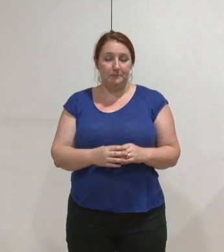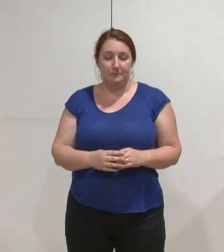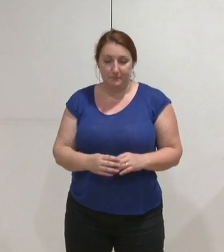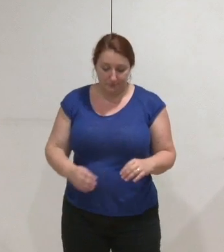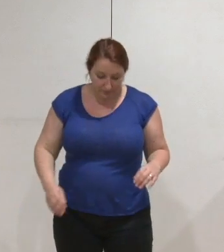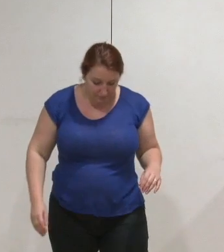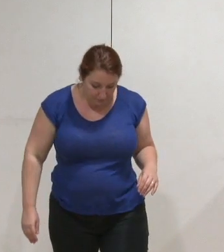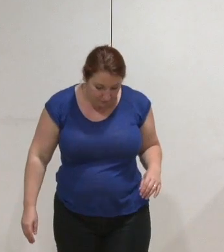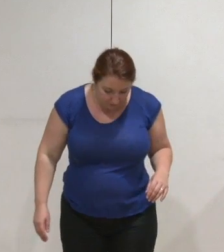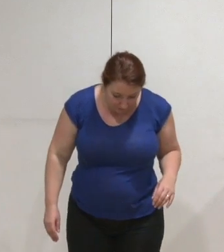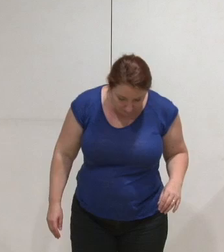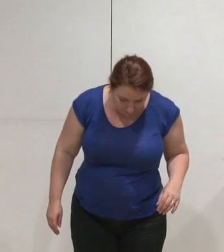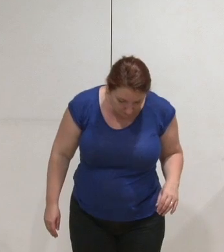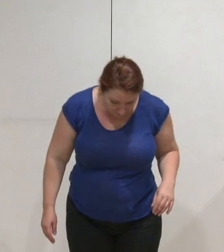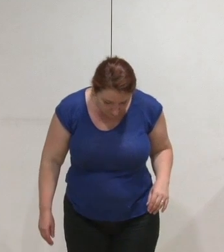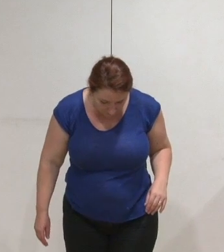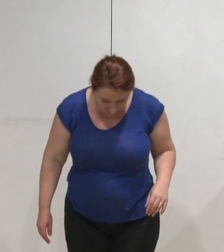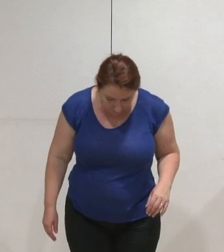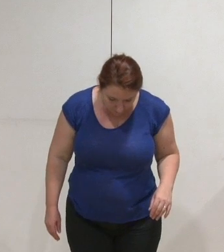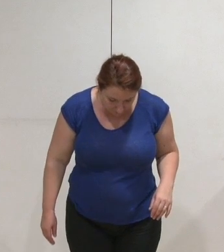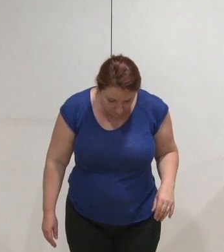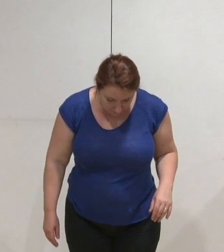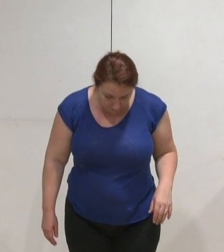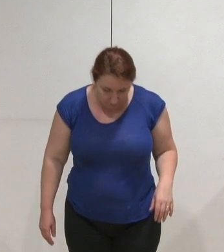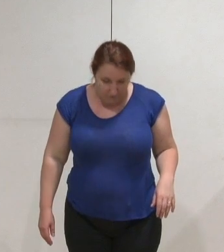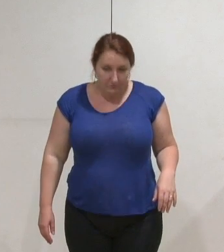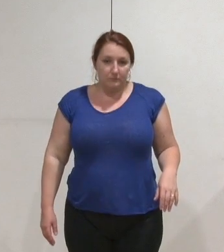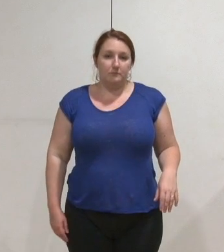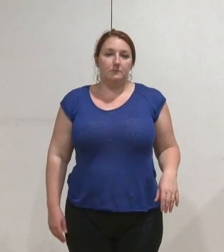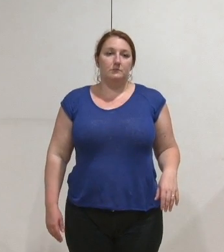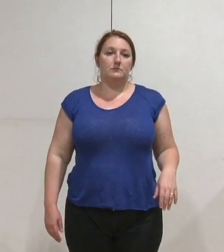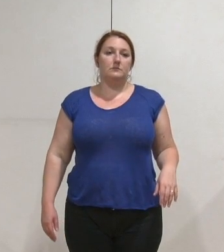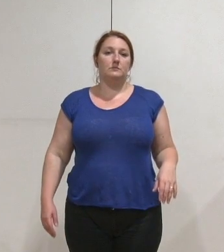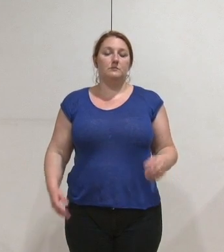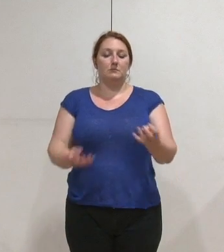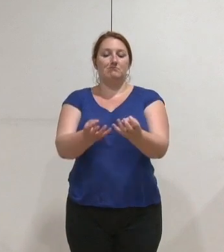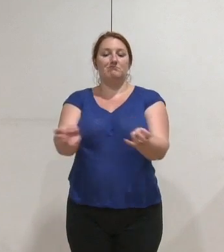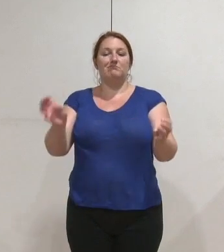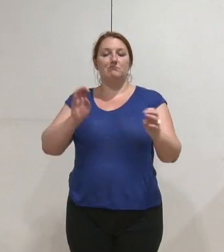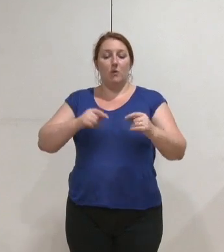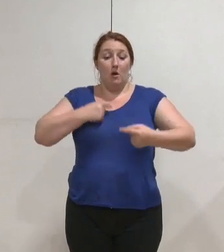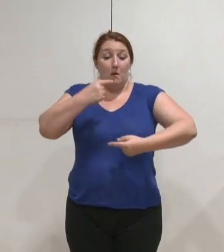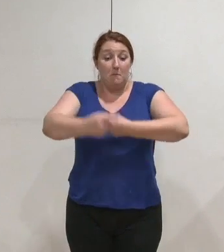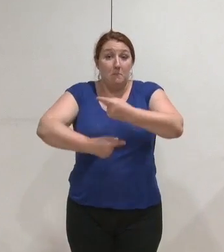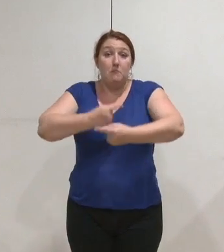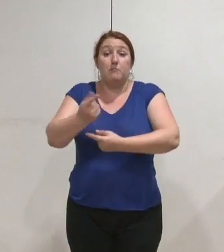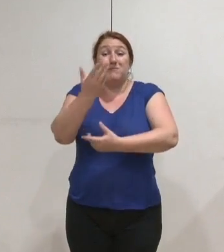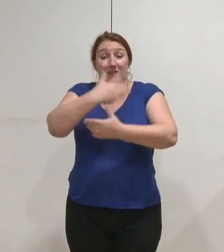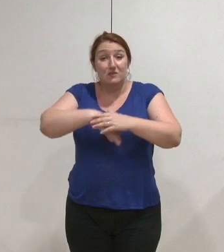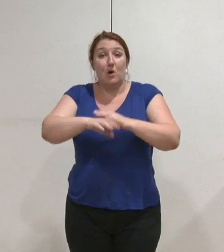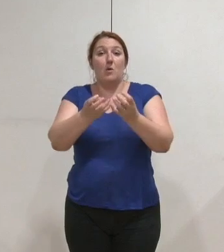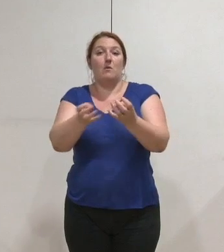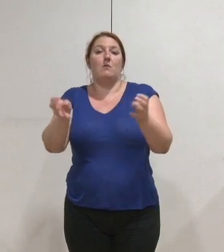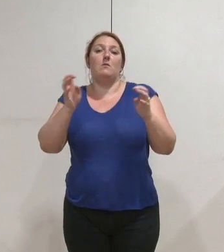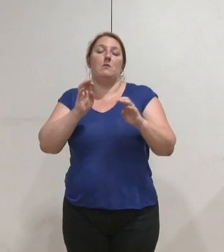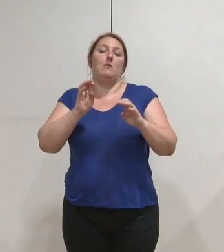supprimer la partie qui indique que ce sera au cours du conseil municipal examinant le compte administratif donc il y